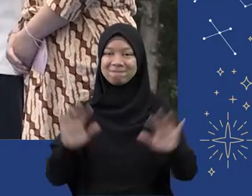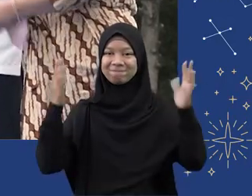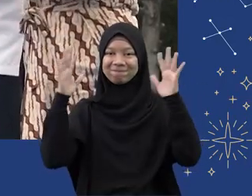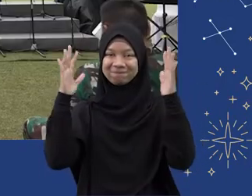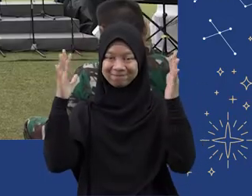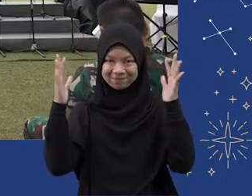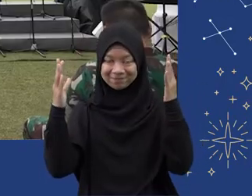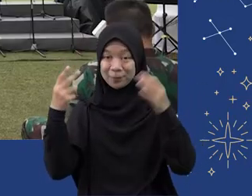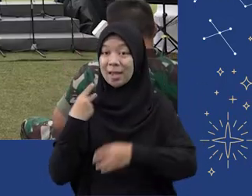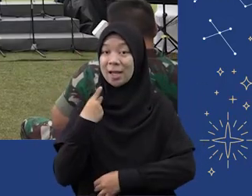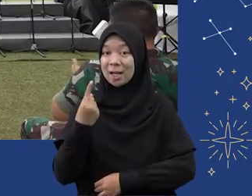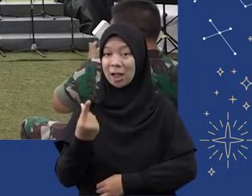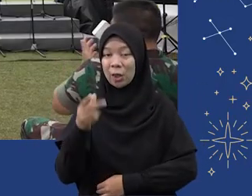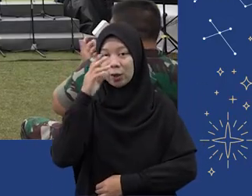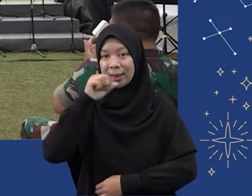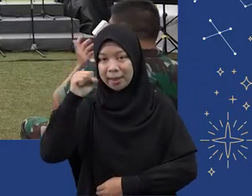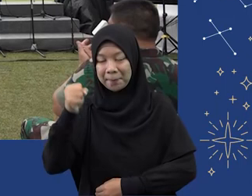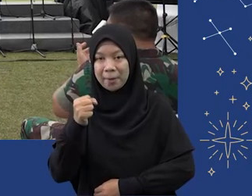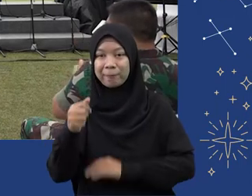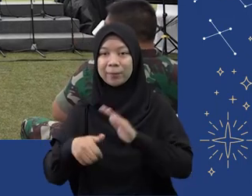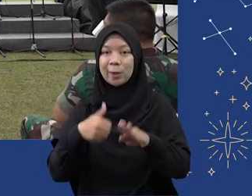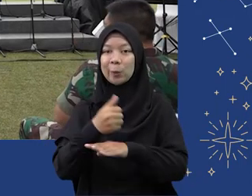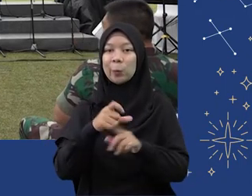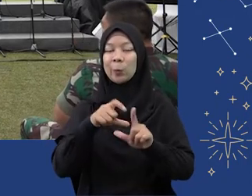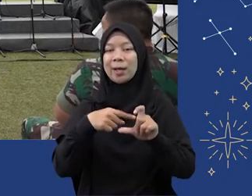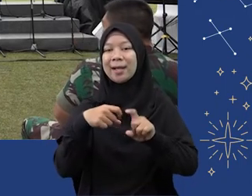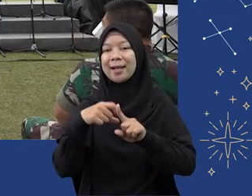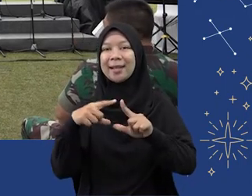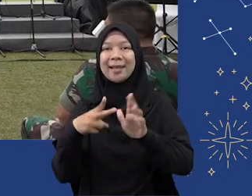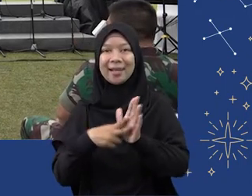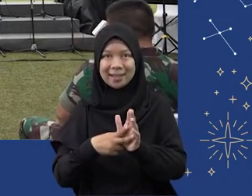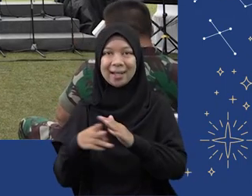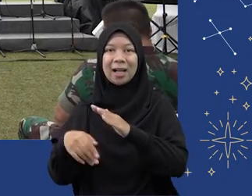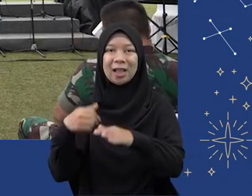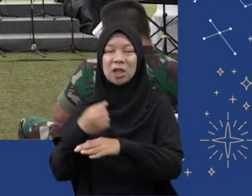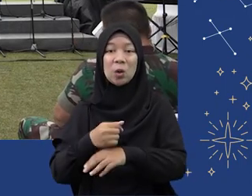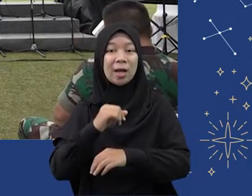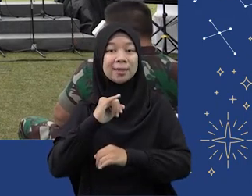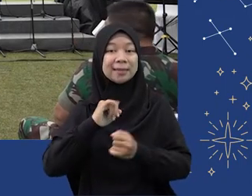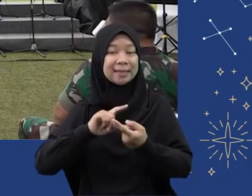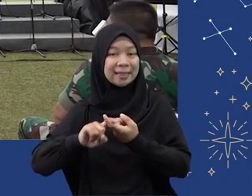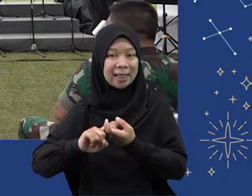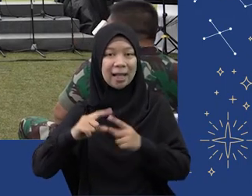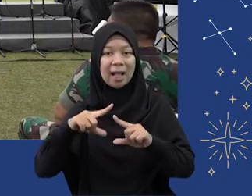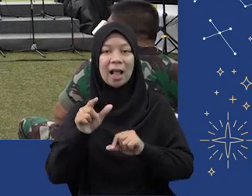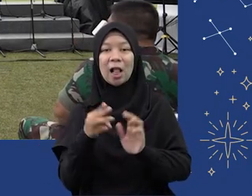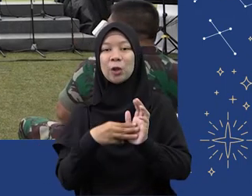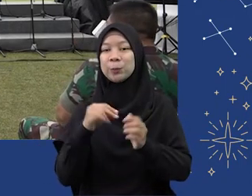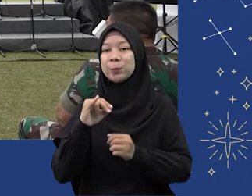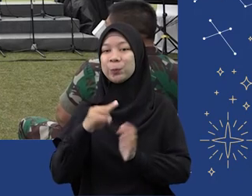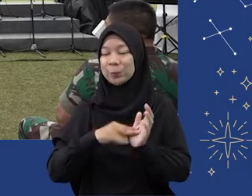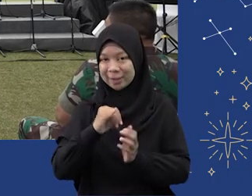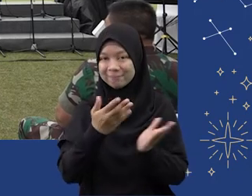kepada Rektor ITB dekan F MIPA ITB ketua Hi ketua ya dan Profesor Doktor Bambang Hidayat Kamis